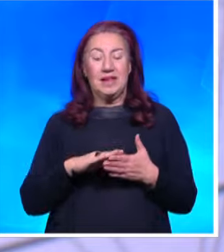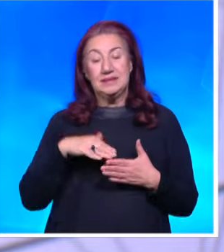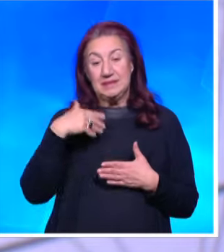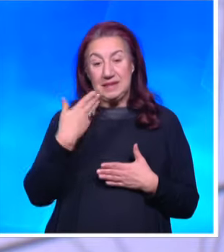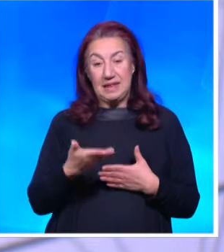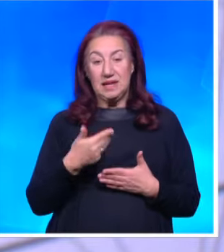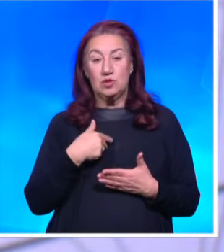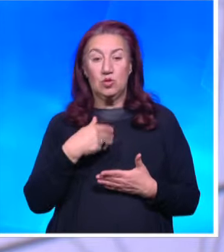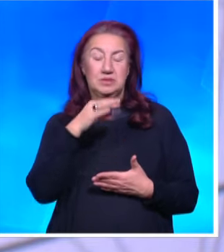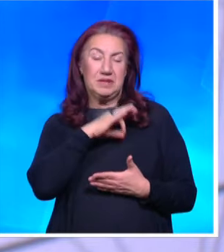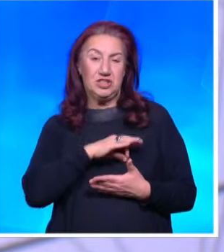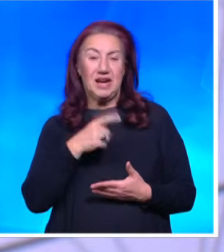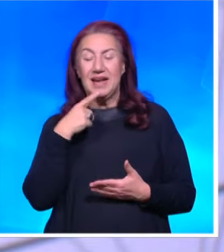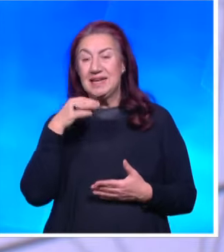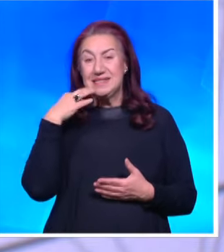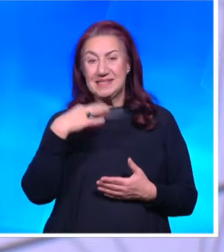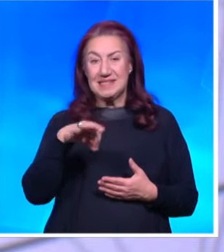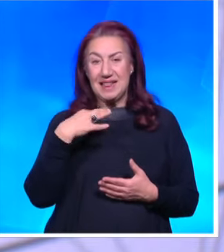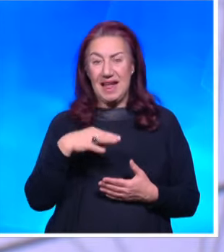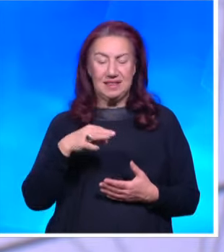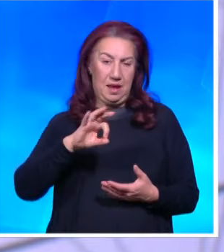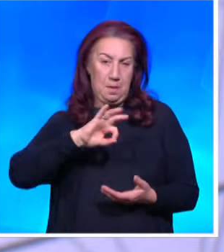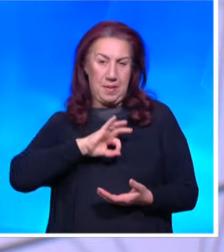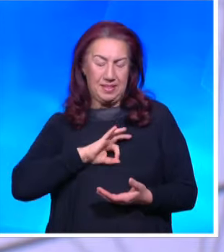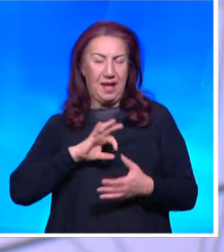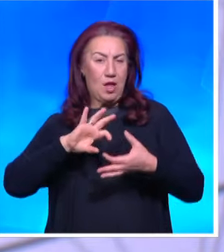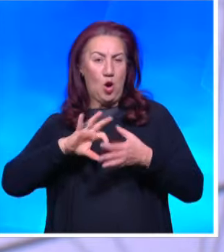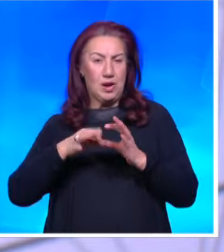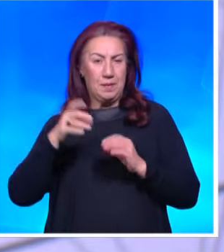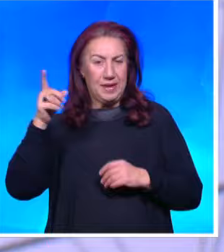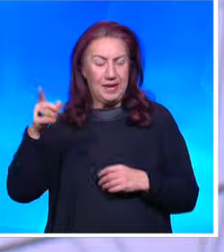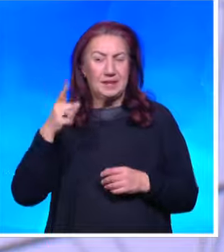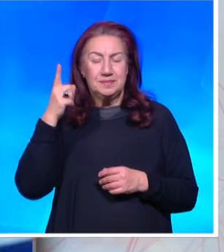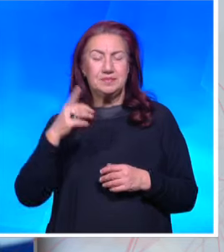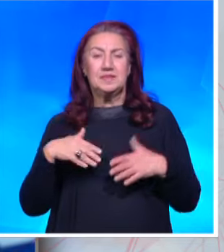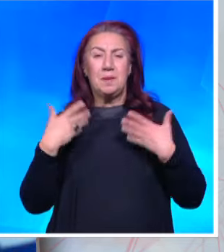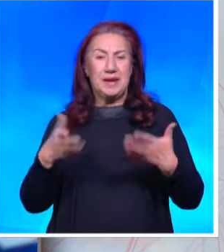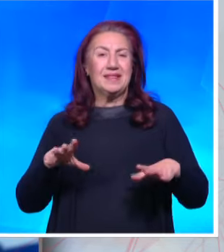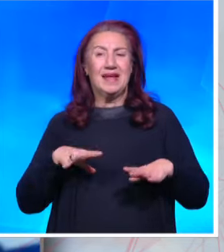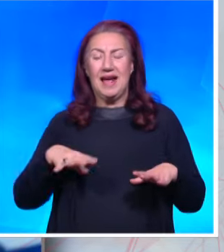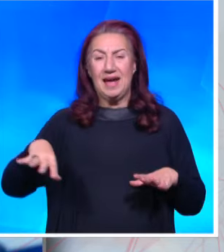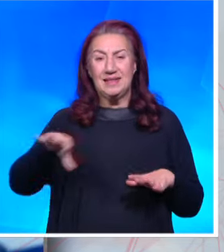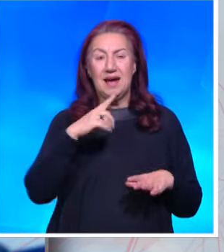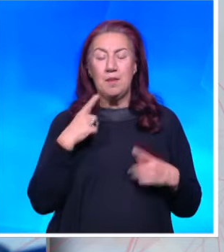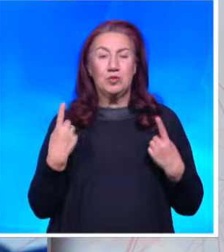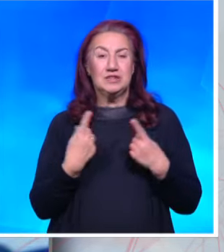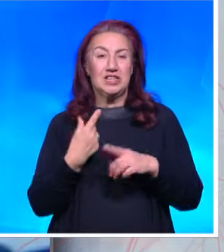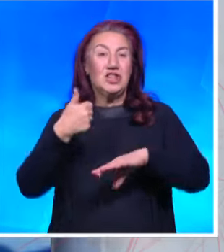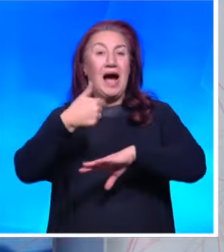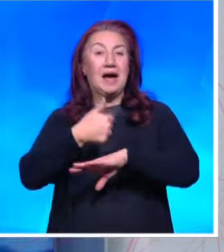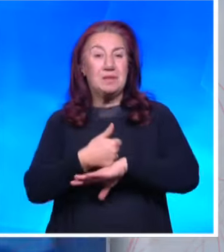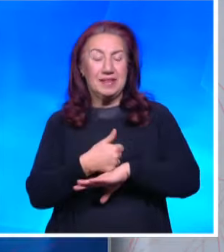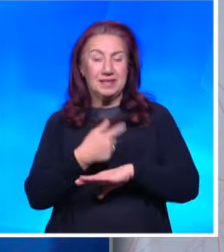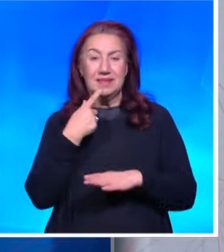спечелихме златния олимпийски медал в едно от преградията и чигава ни посрещна кмета и там бяха нарисувани